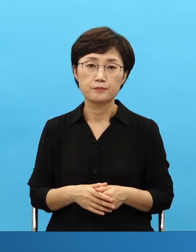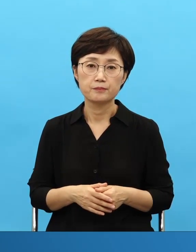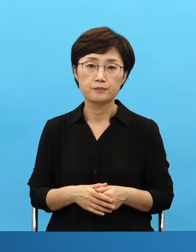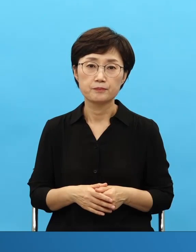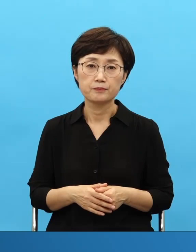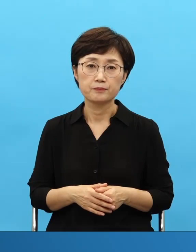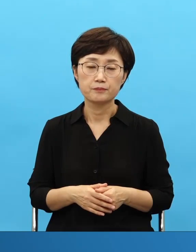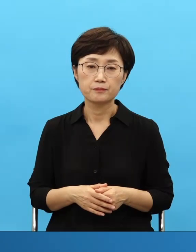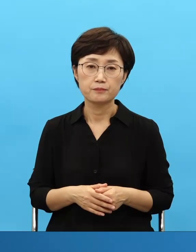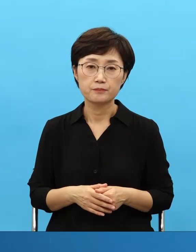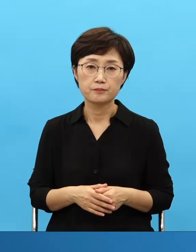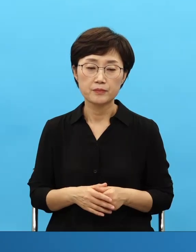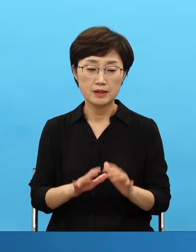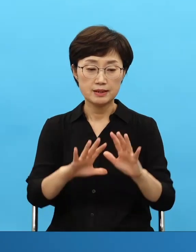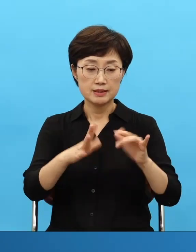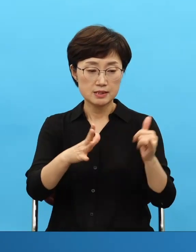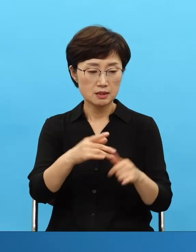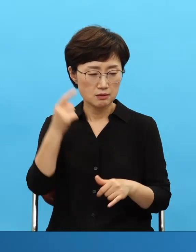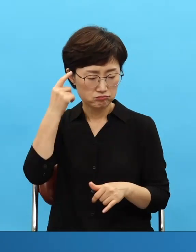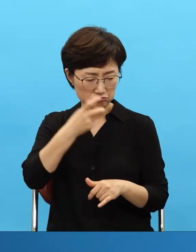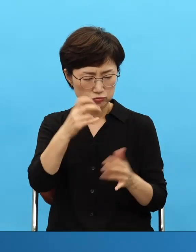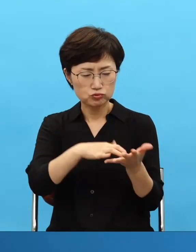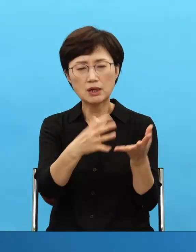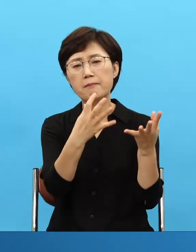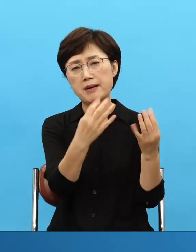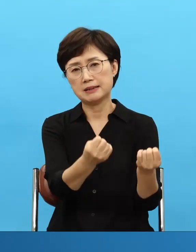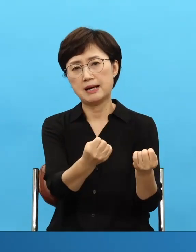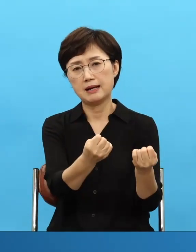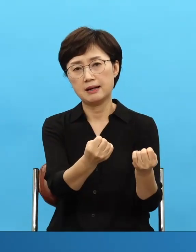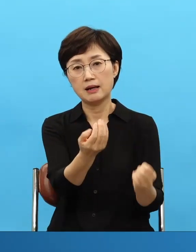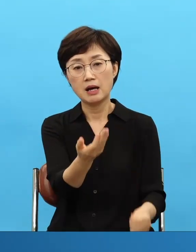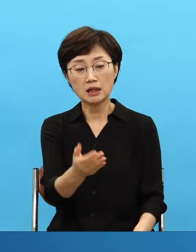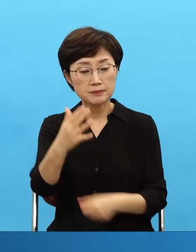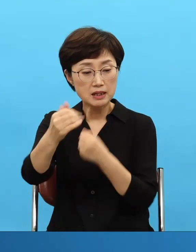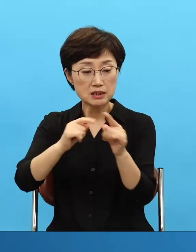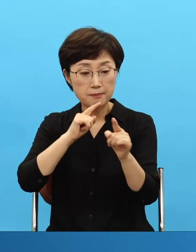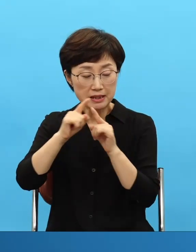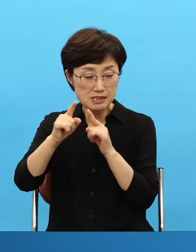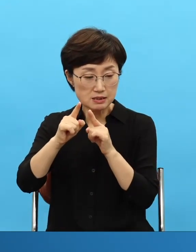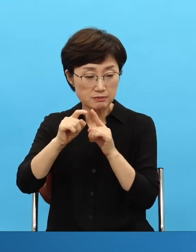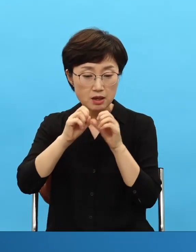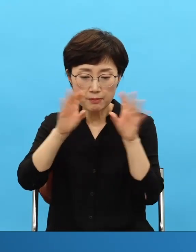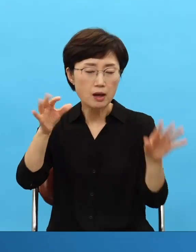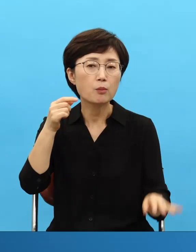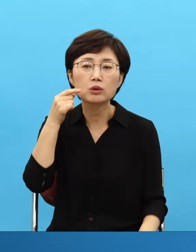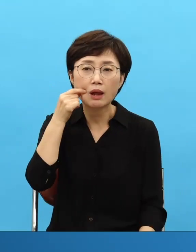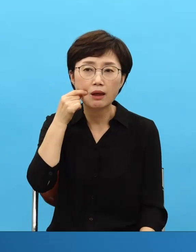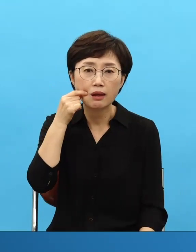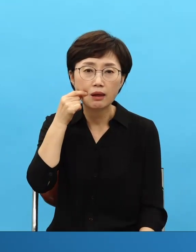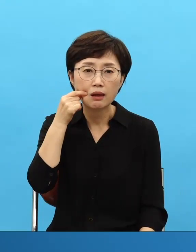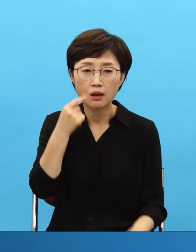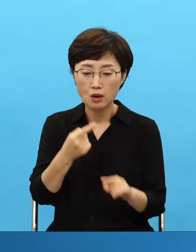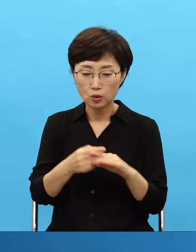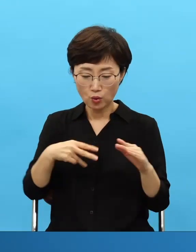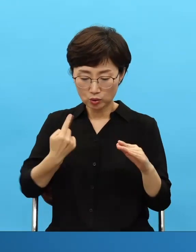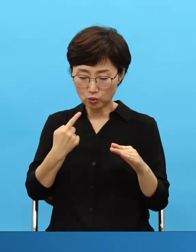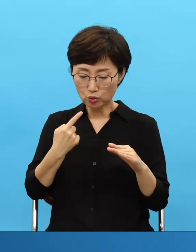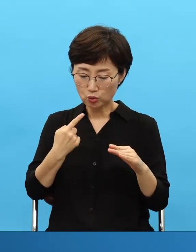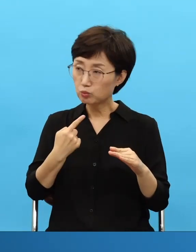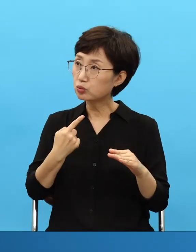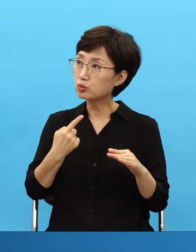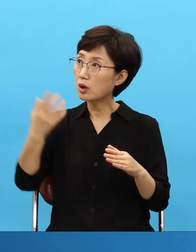류광수 목사는 세상에 인재가 많아도 하나님의 망대를 만들지 못하고 교회도 이 망대가 없으면